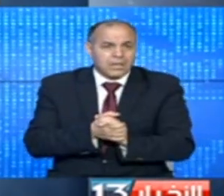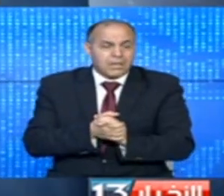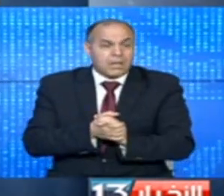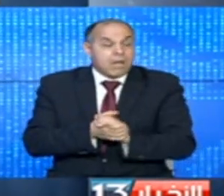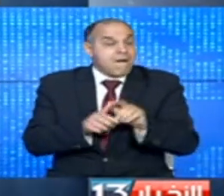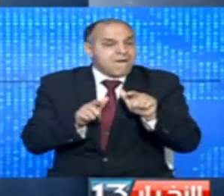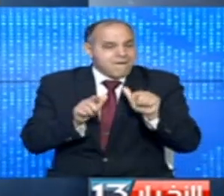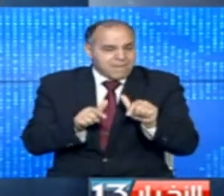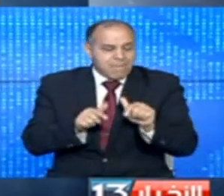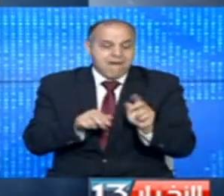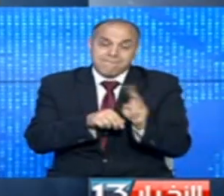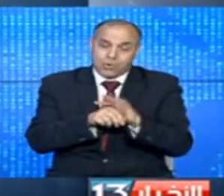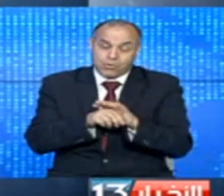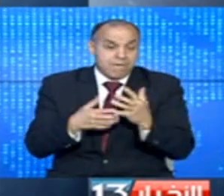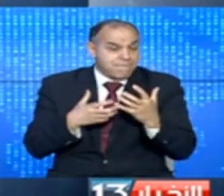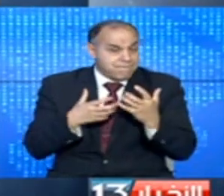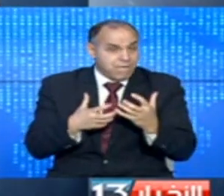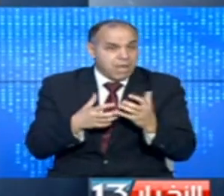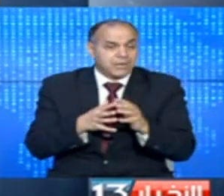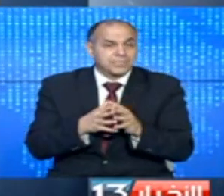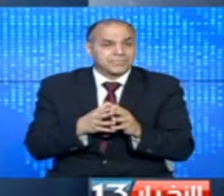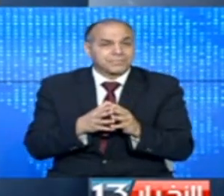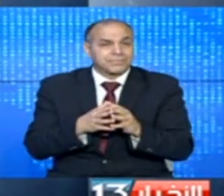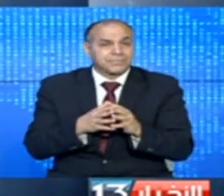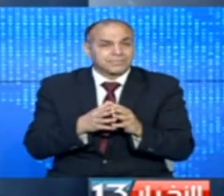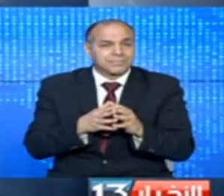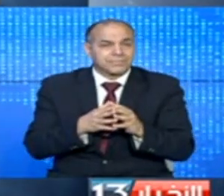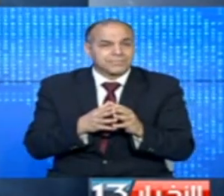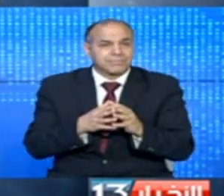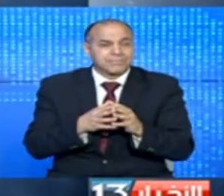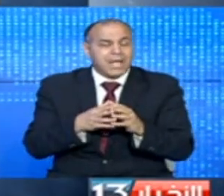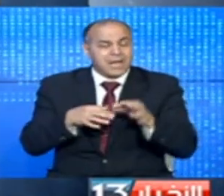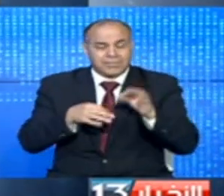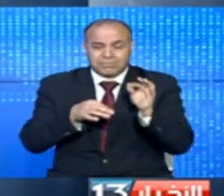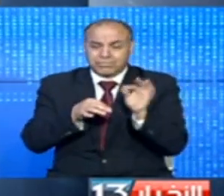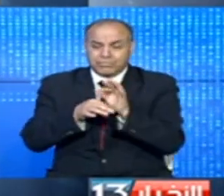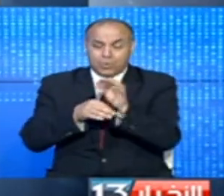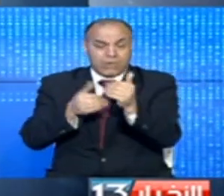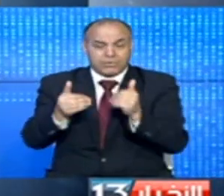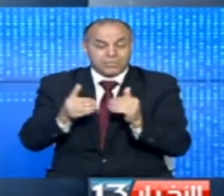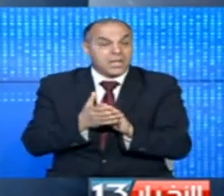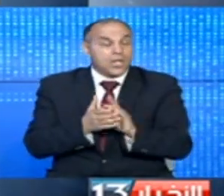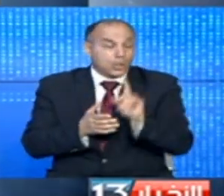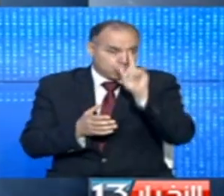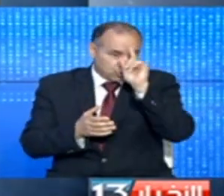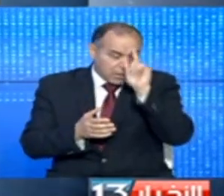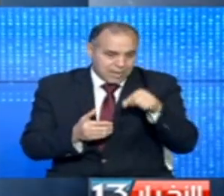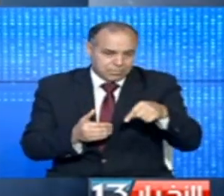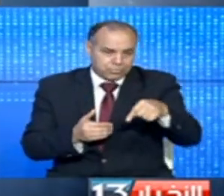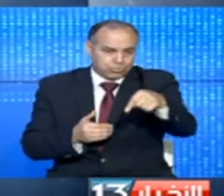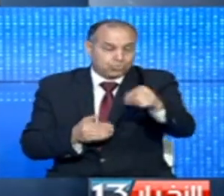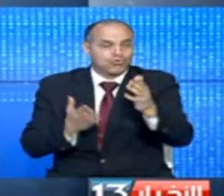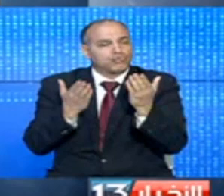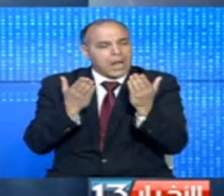ثم الفيروس تتحد وتقص السلسلة نتاع العدوى نتاعو. هذا إن شاء الله في الأيامات